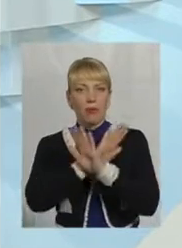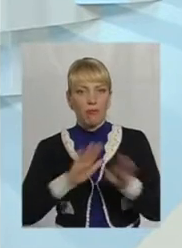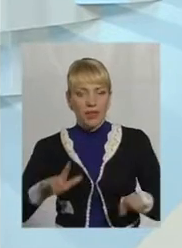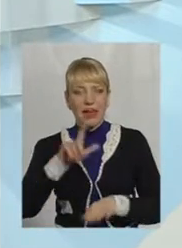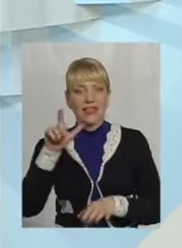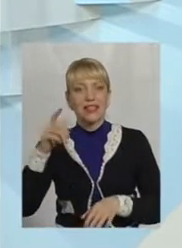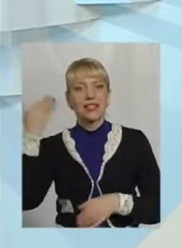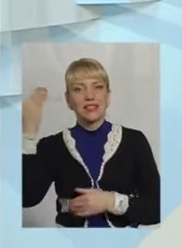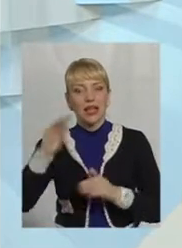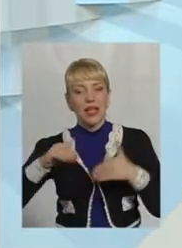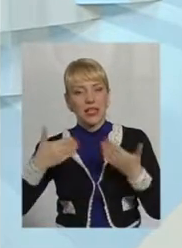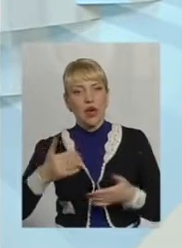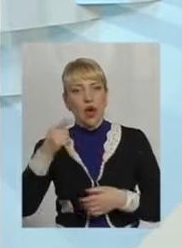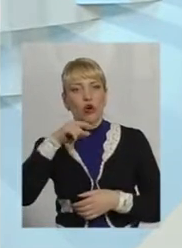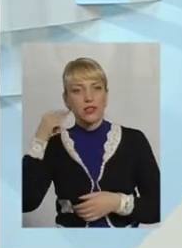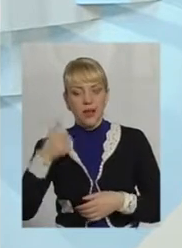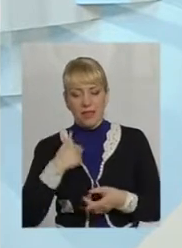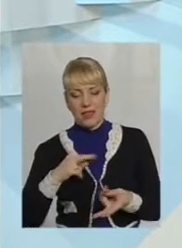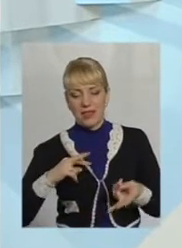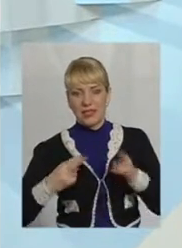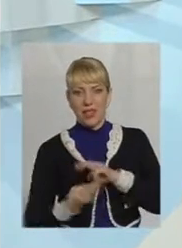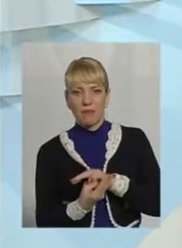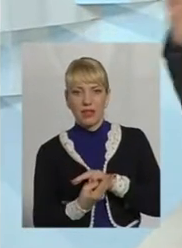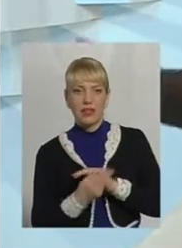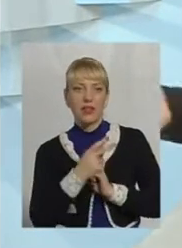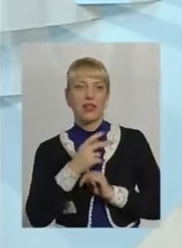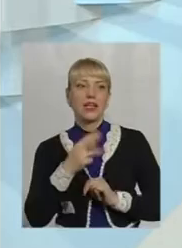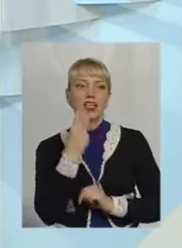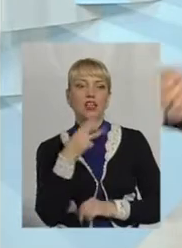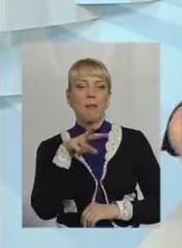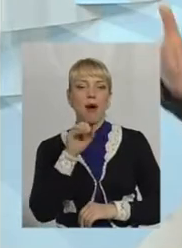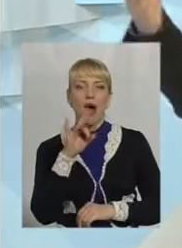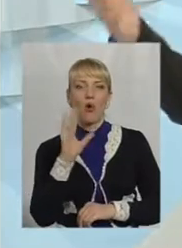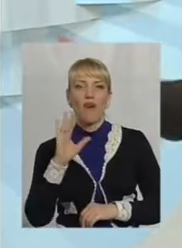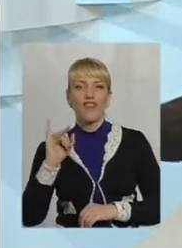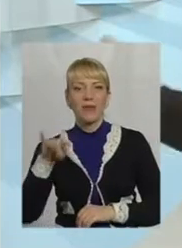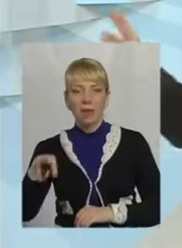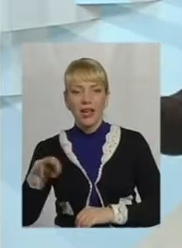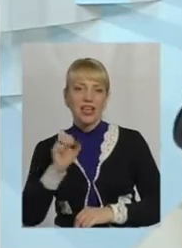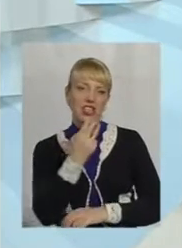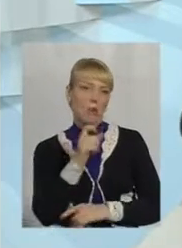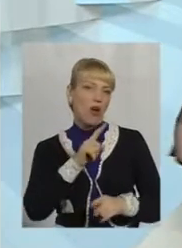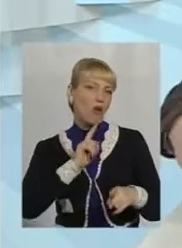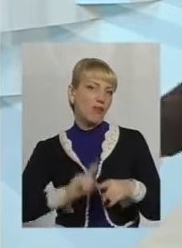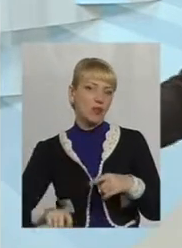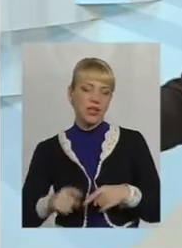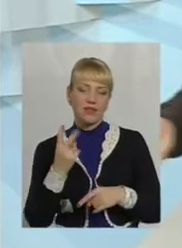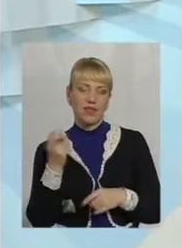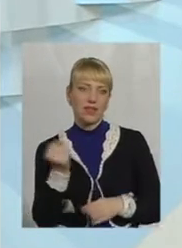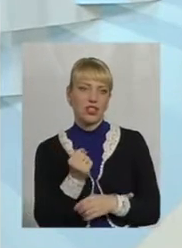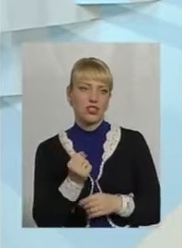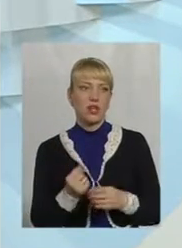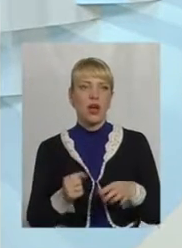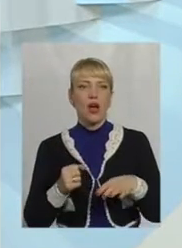Росії, то мене замінили на посаді голови державної делегації Шмаровим, і Шмаров буквально через 2 тижні парафував